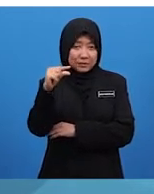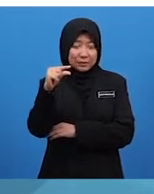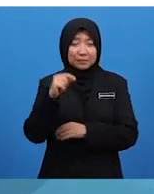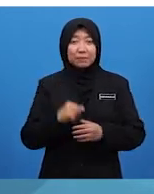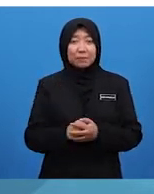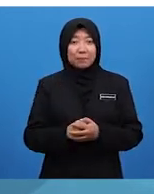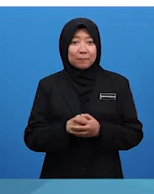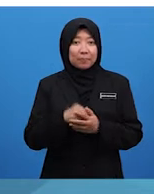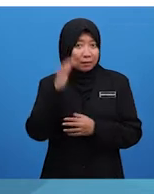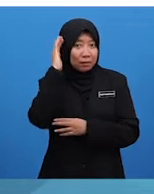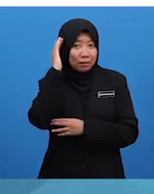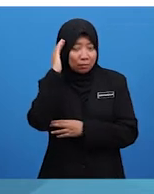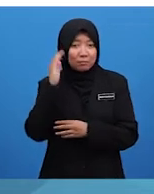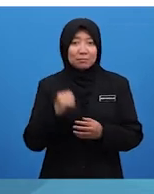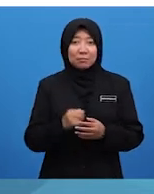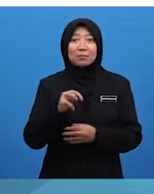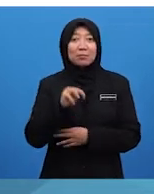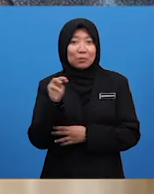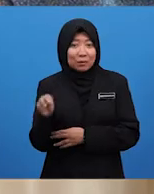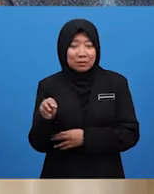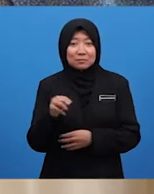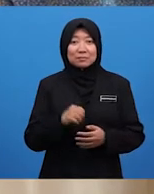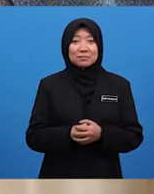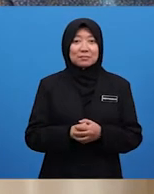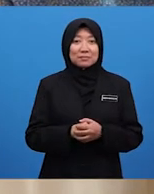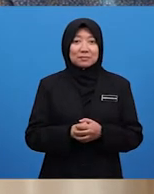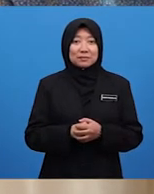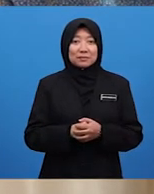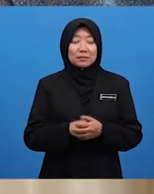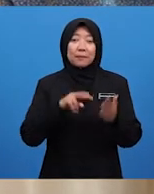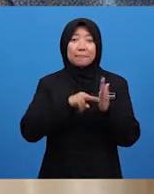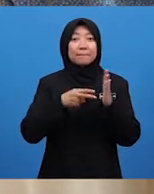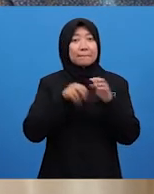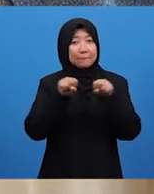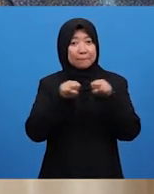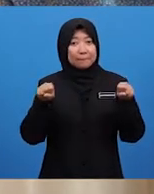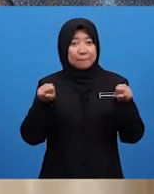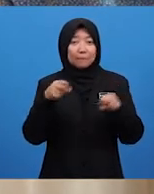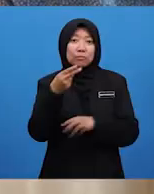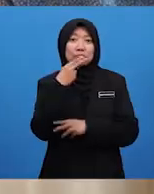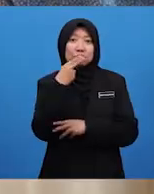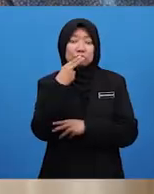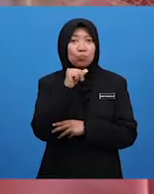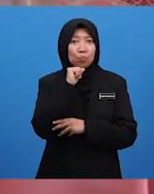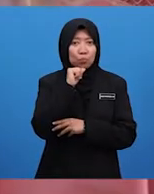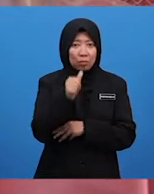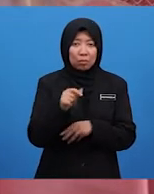S-M-O-K-I-N-G tau. Murid-murid, smoking membawa maksud merokok. Berbeza ya.